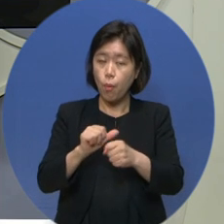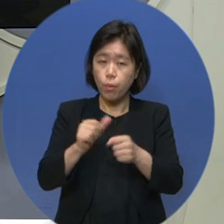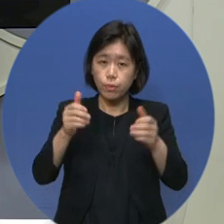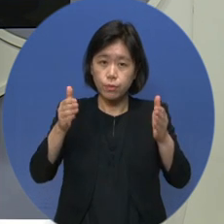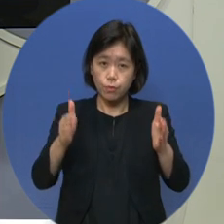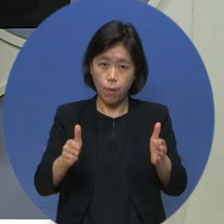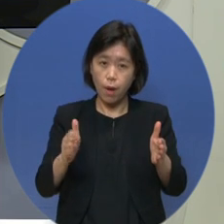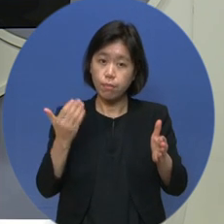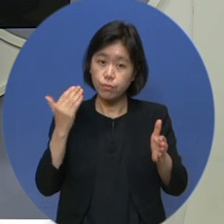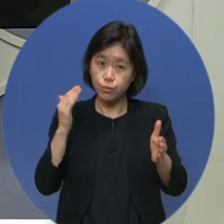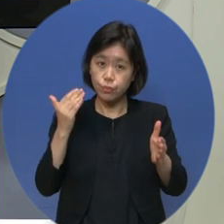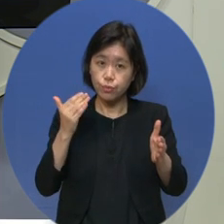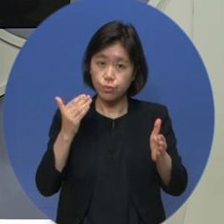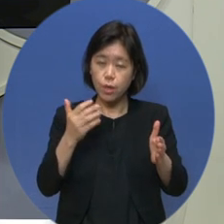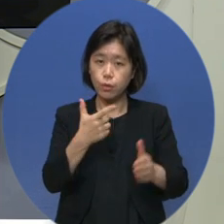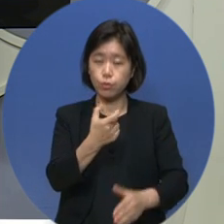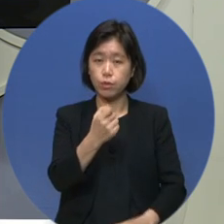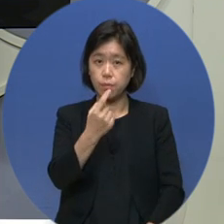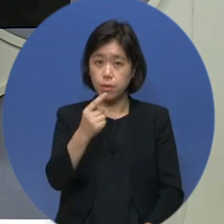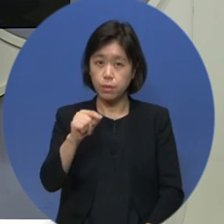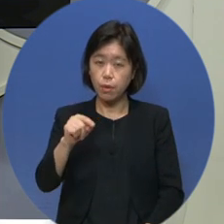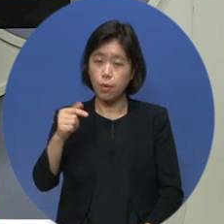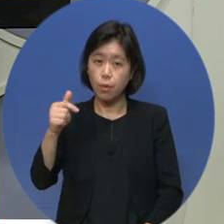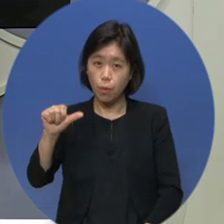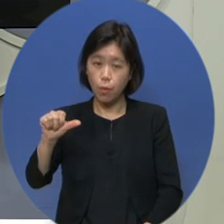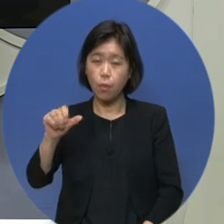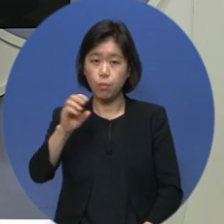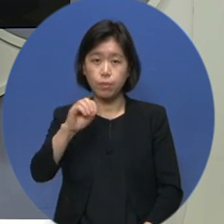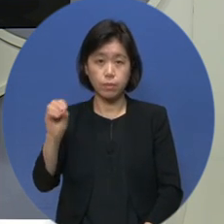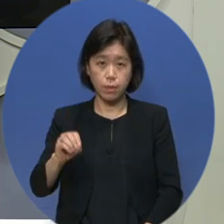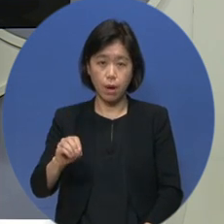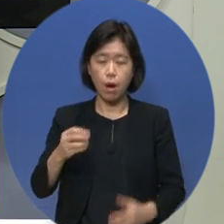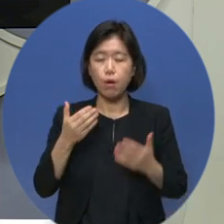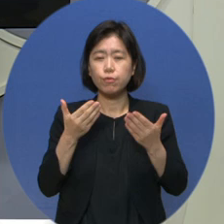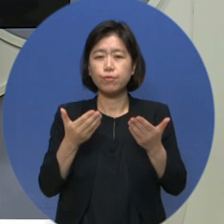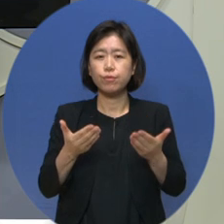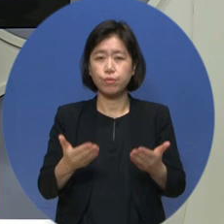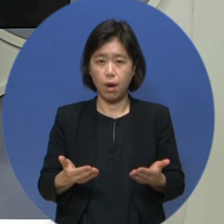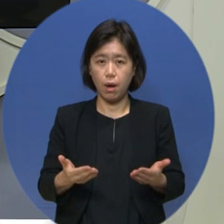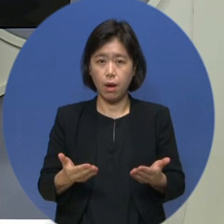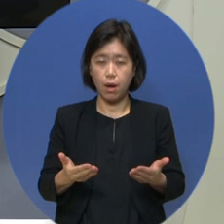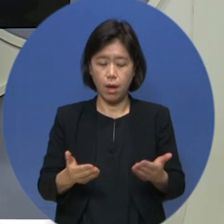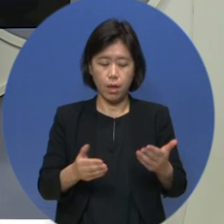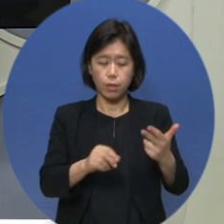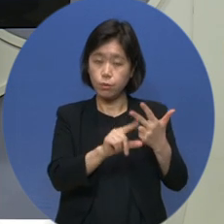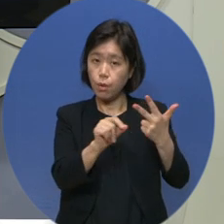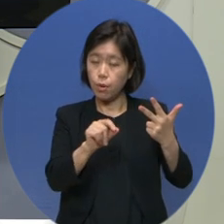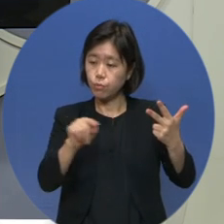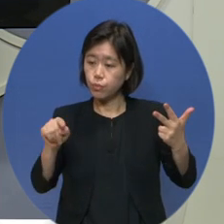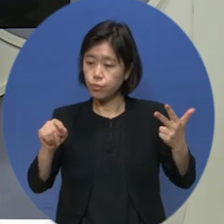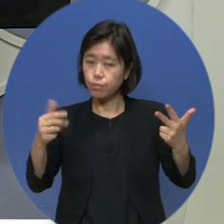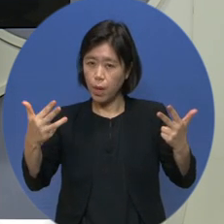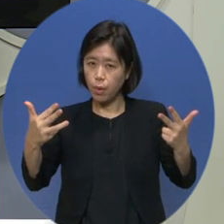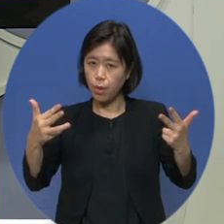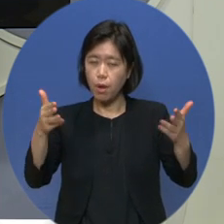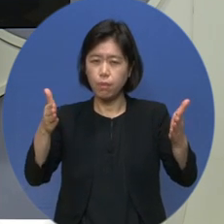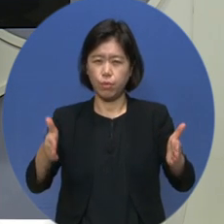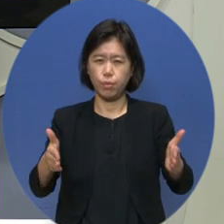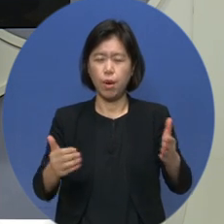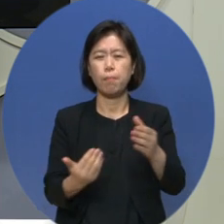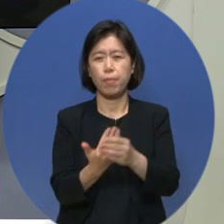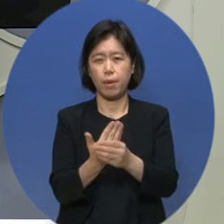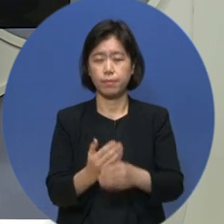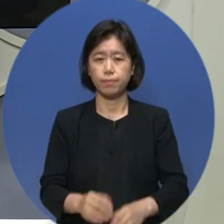65.7% 가 휴가 기간인 7월 하순부터 8월 중순 사이에 발생했습니다 사구는